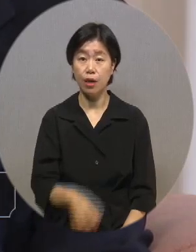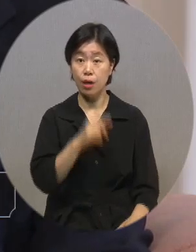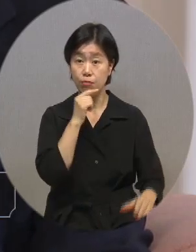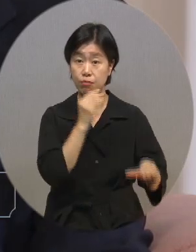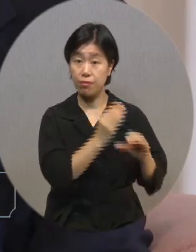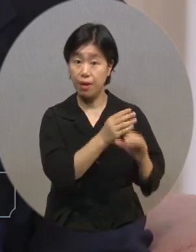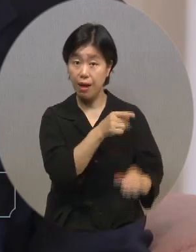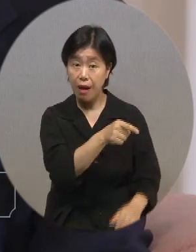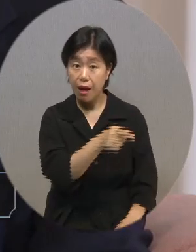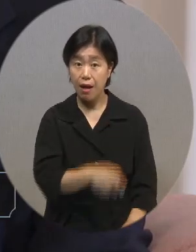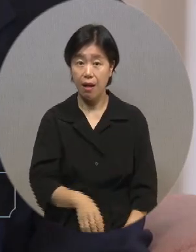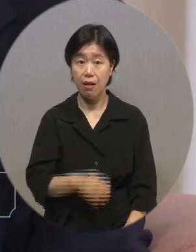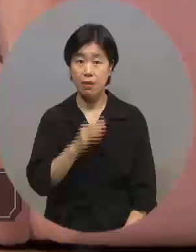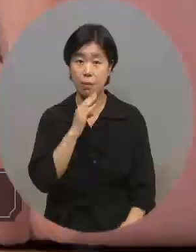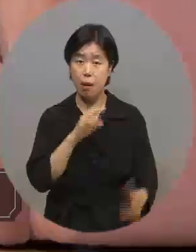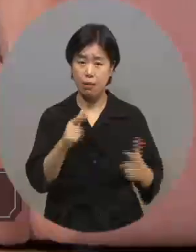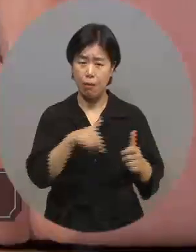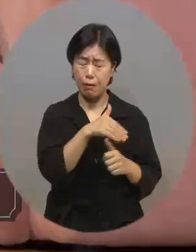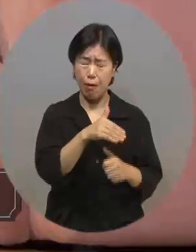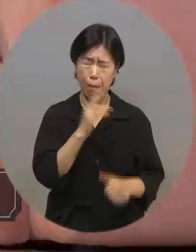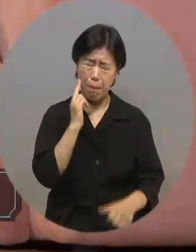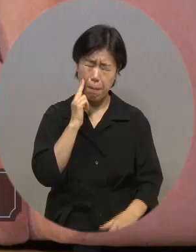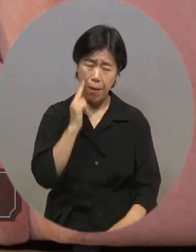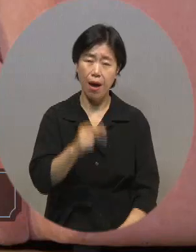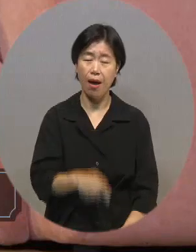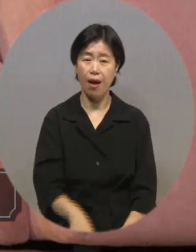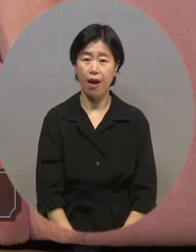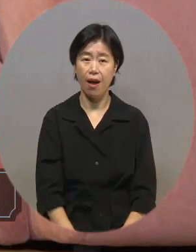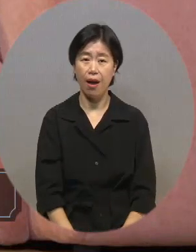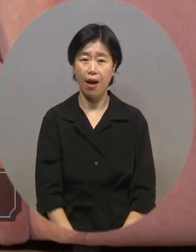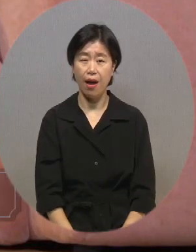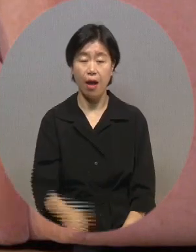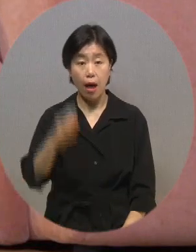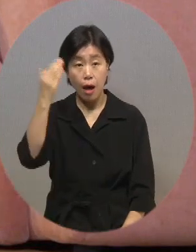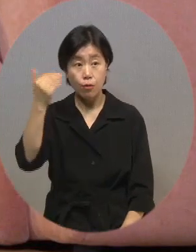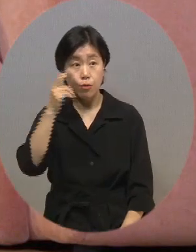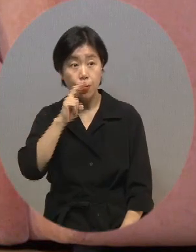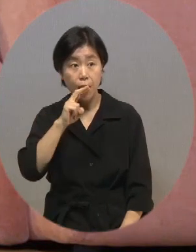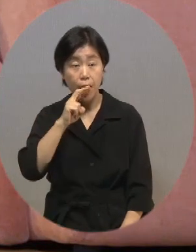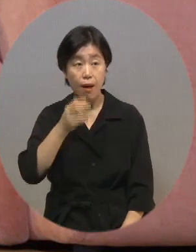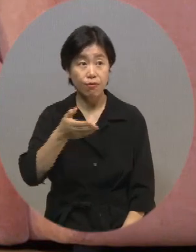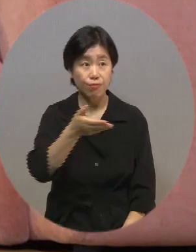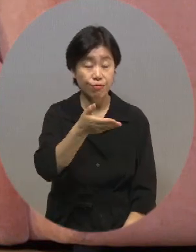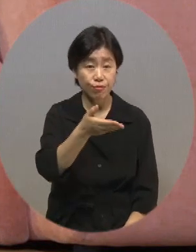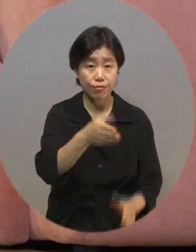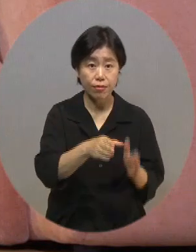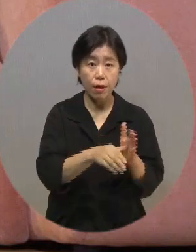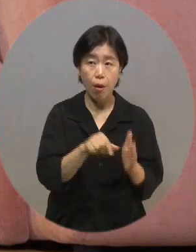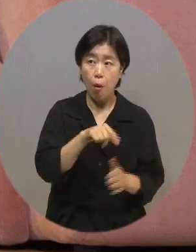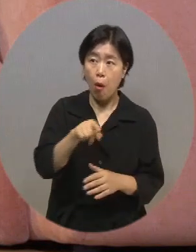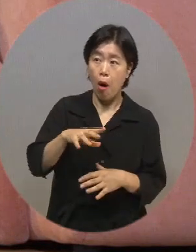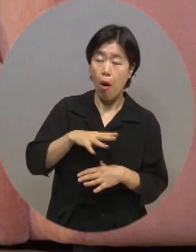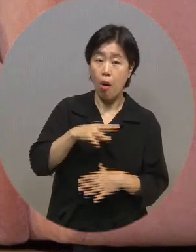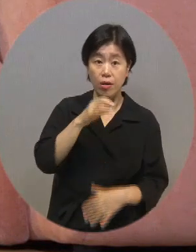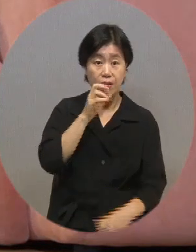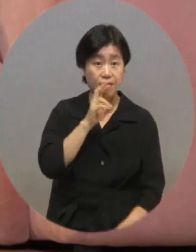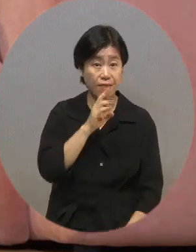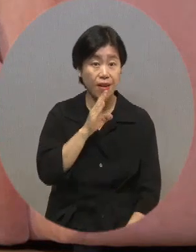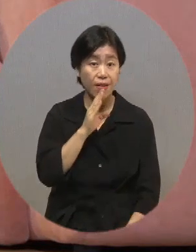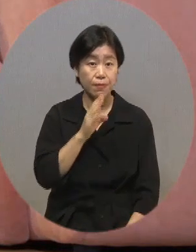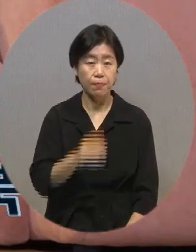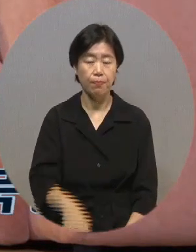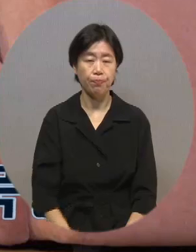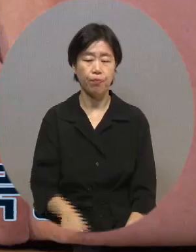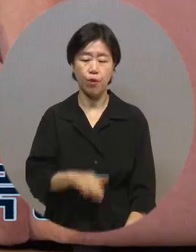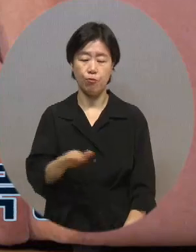의외로 굉장히 취약합니다. 노래도 네. 무서워하잖아요. 네. 그리고 정말 우리가 입고 있는